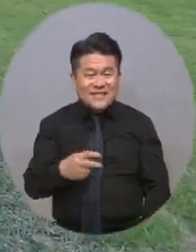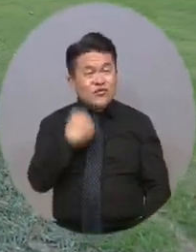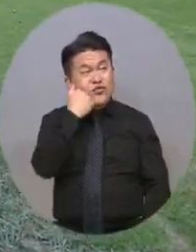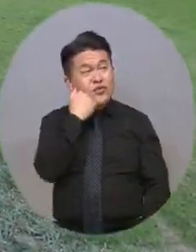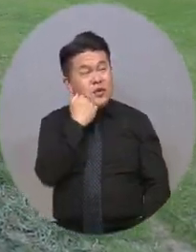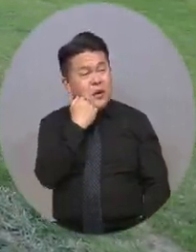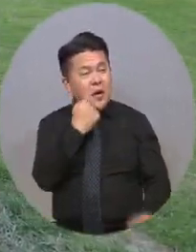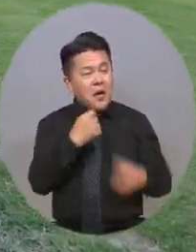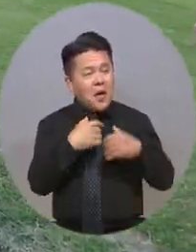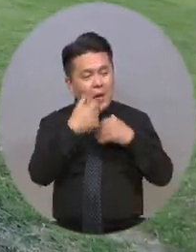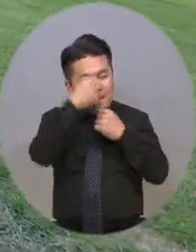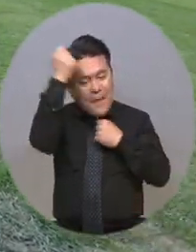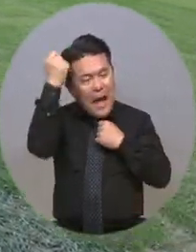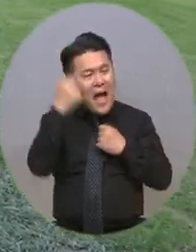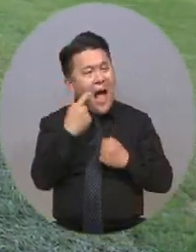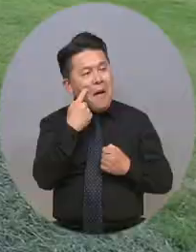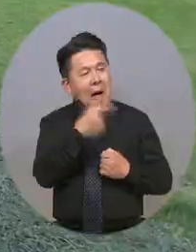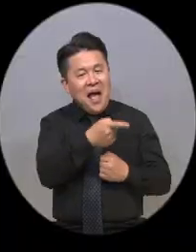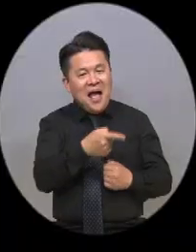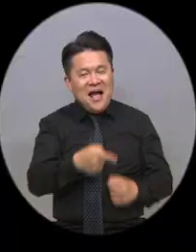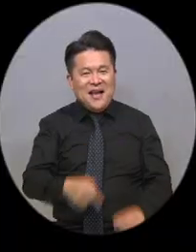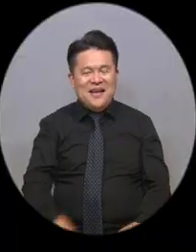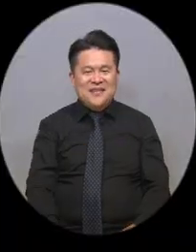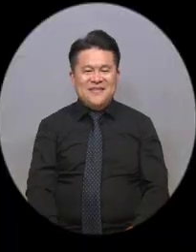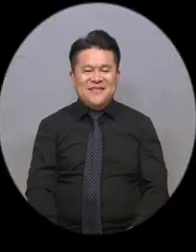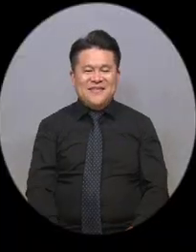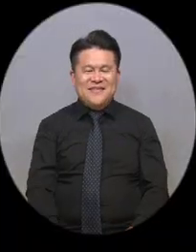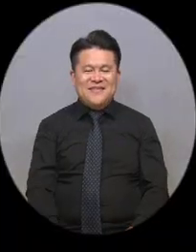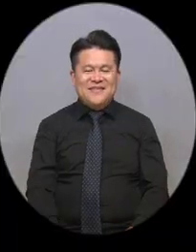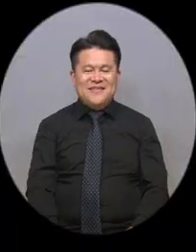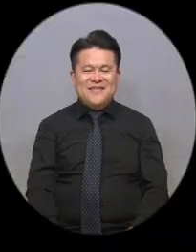정체를 까발려 주세요. 정말.